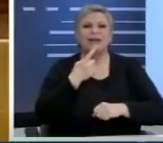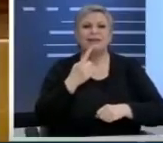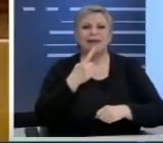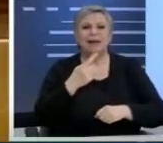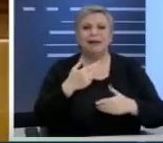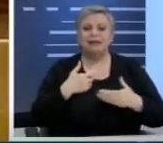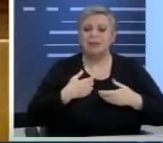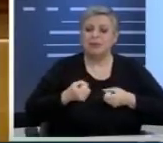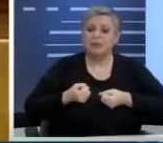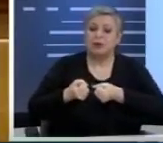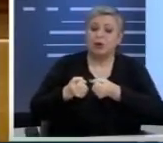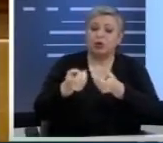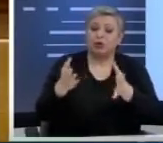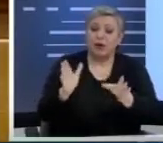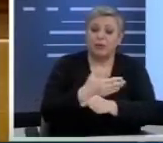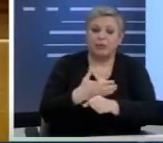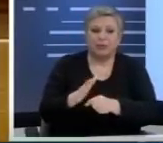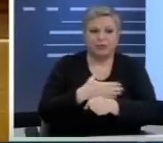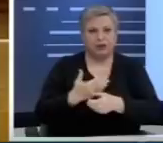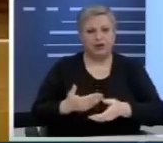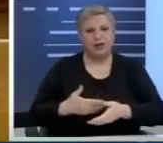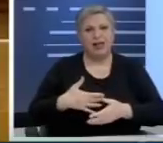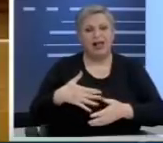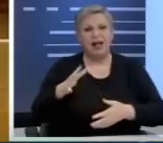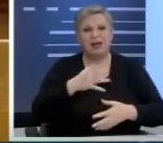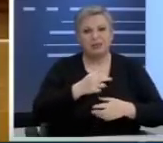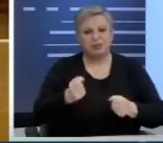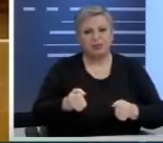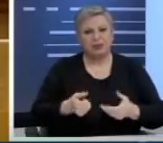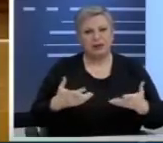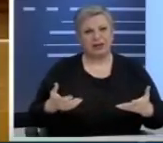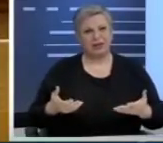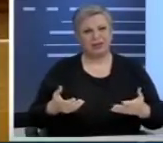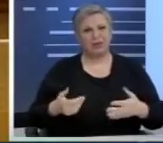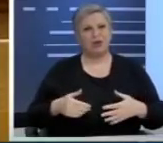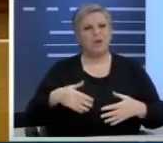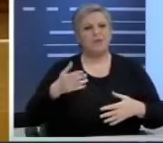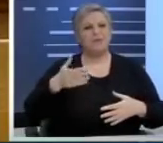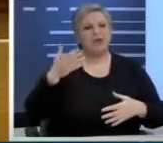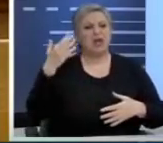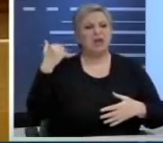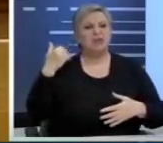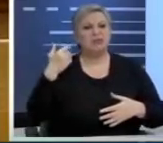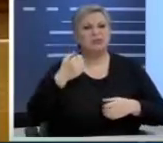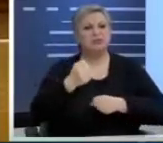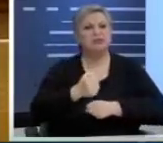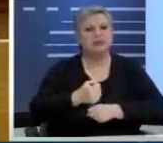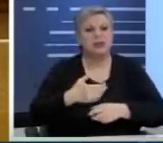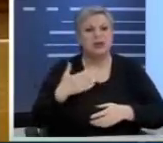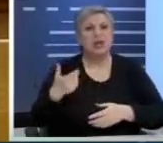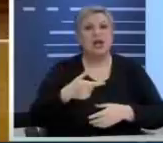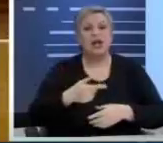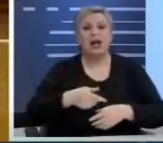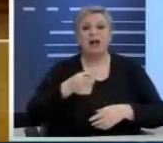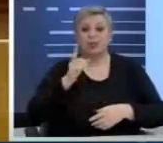γη. Τέτοια χαριστία έχουμε να δούμε από τότε που ο King Lear έδιωξε την κόρη του Κορντήλια που τον αγαπούσε και έδιωξε